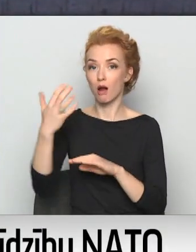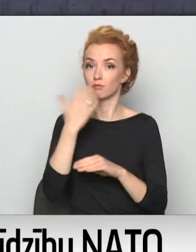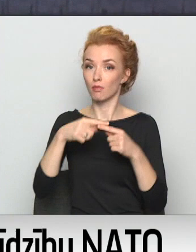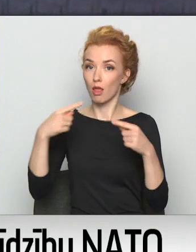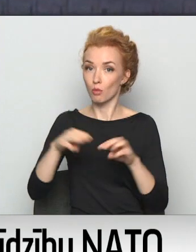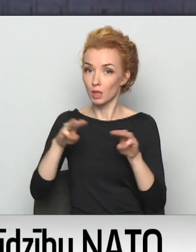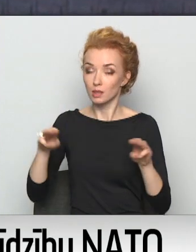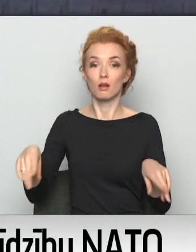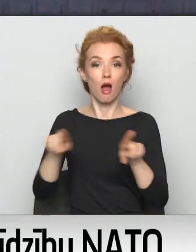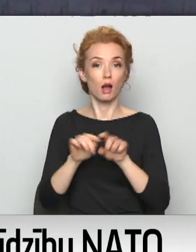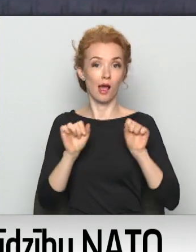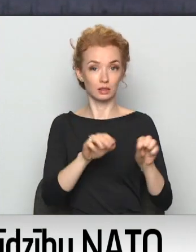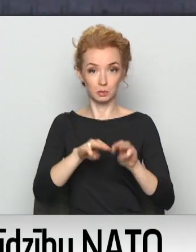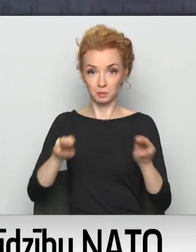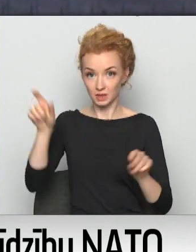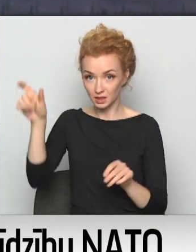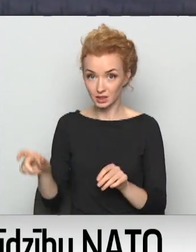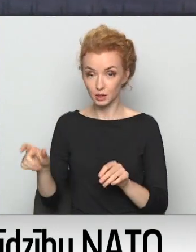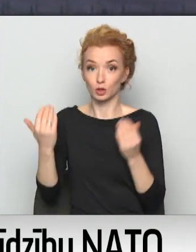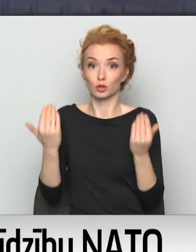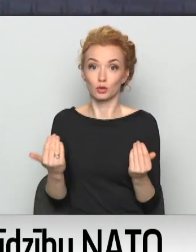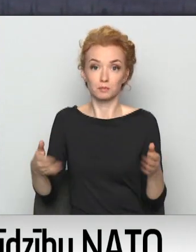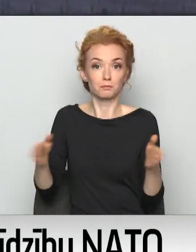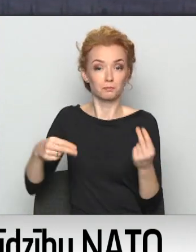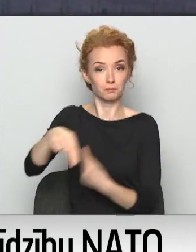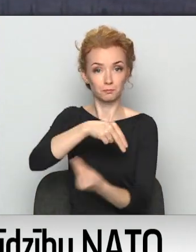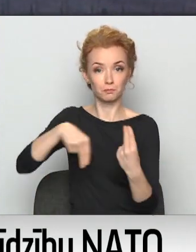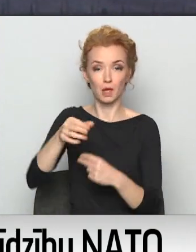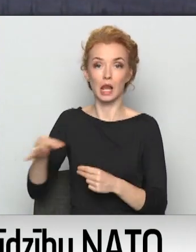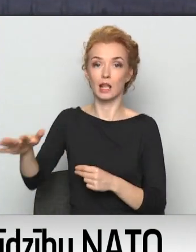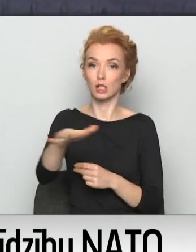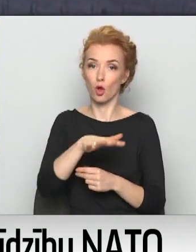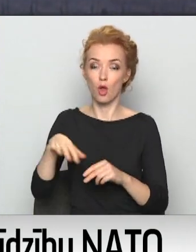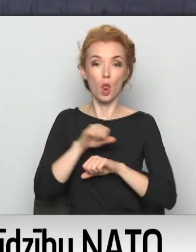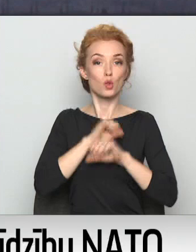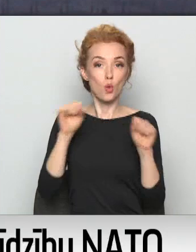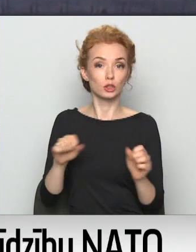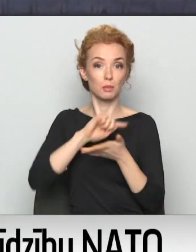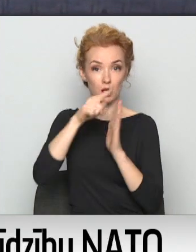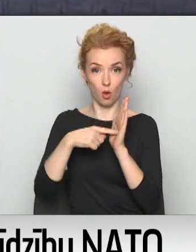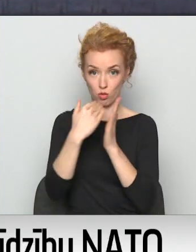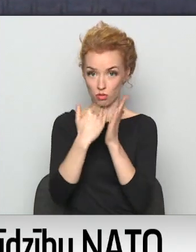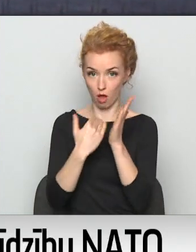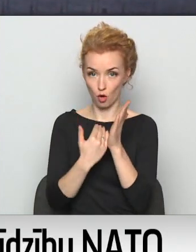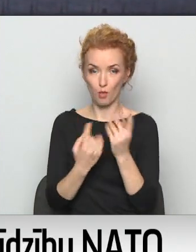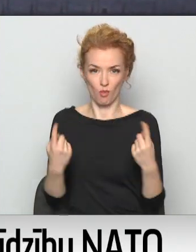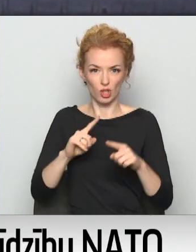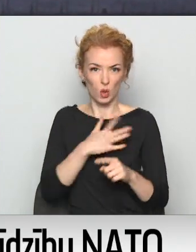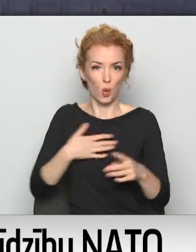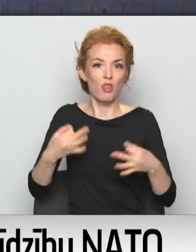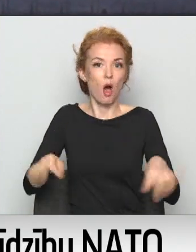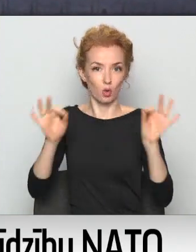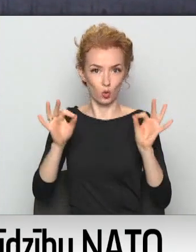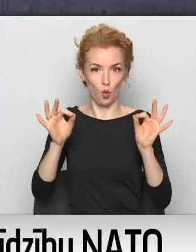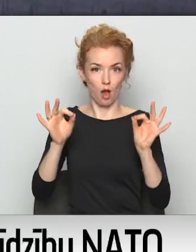ministri, lai pirmo reizi vēsturē šādā sanāksmē pārunātu reģionālos drošības jautājumus, kas pat labam ir sevišķi aktuāli.